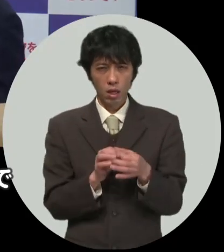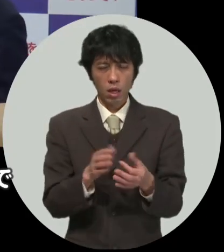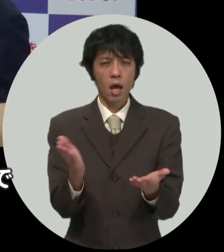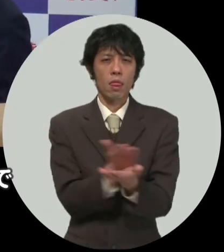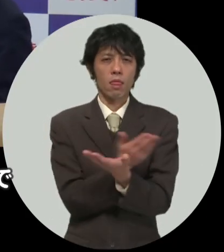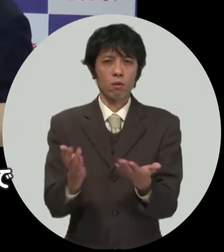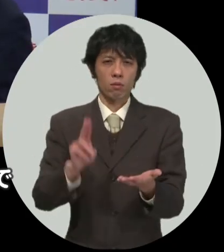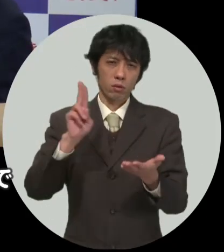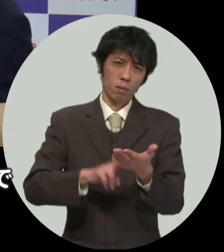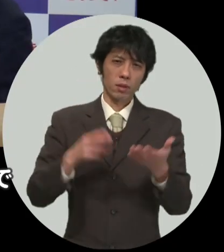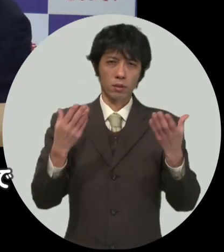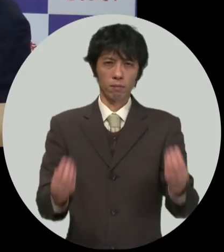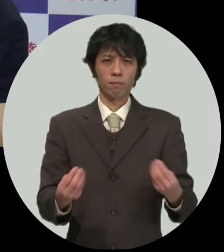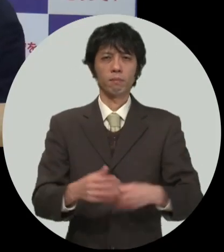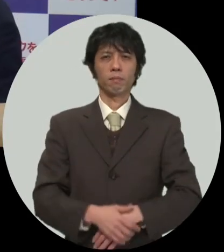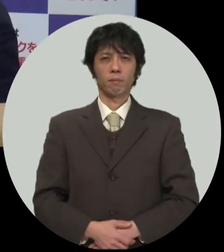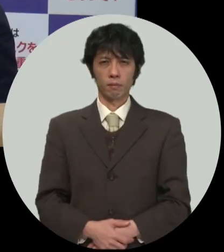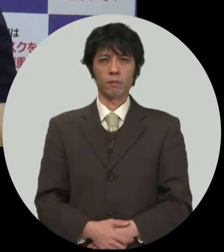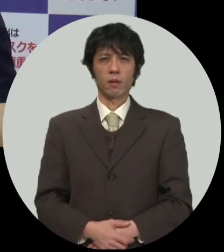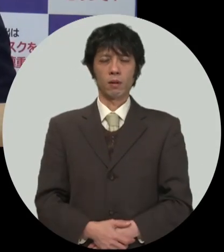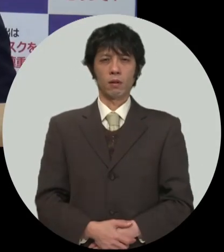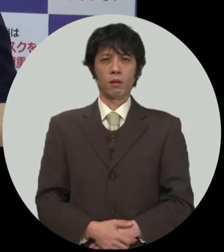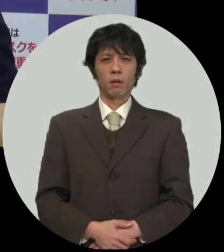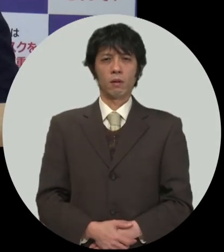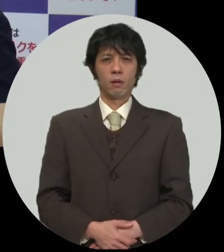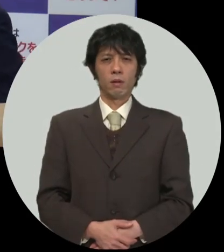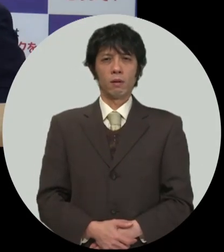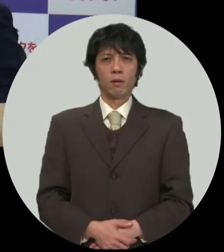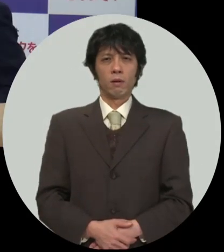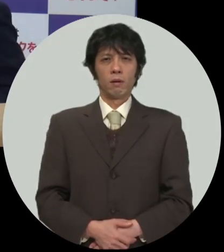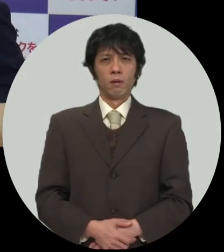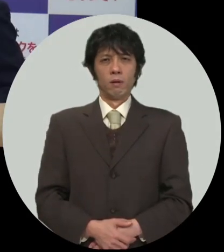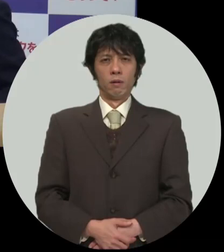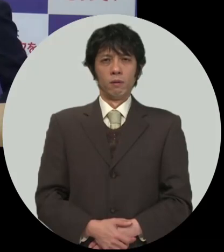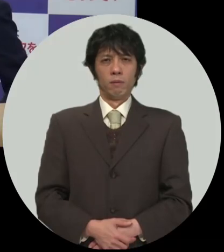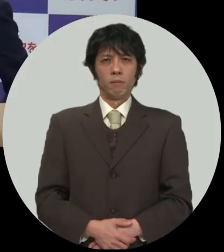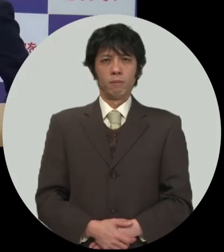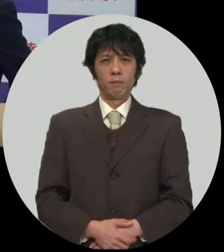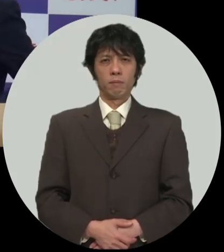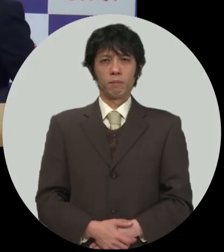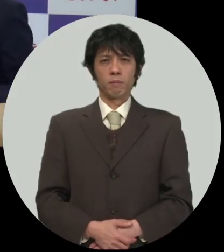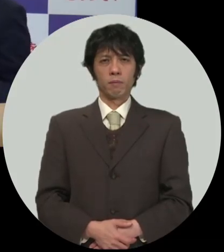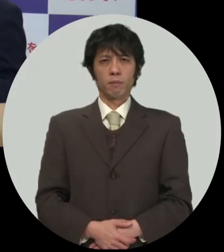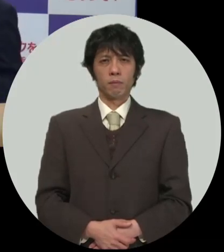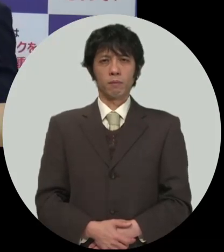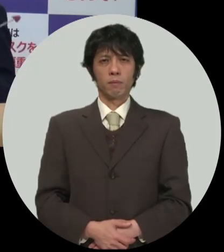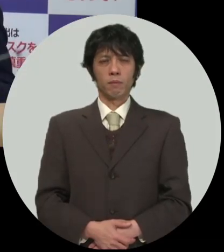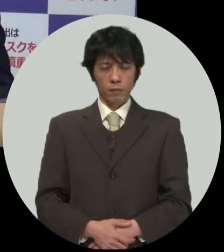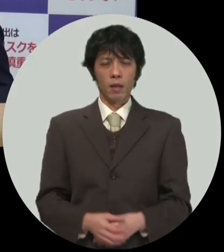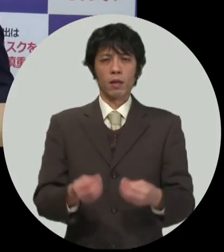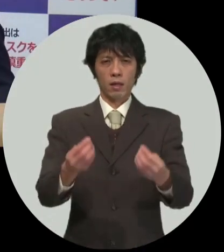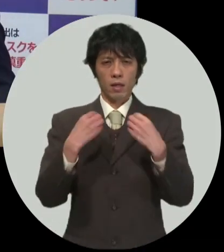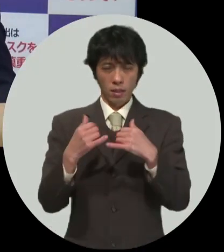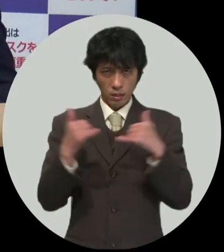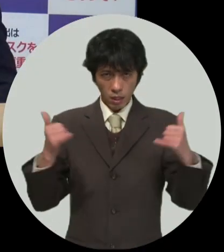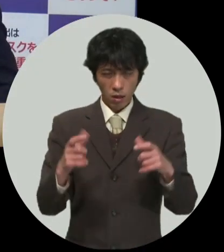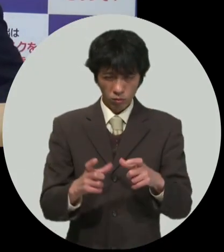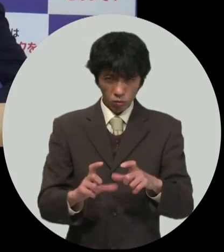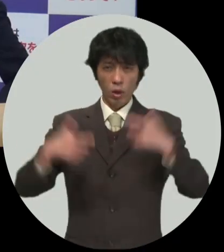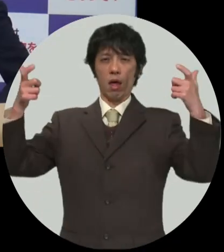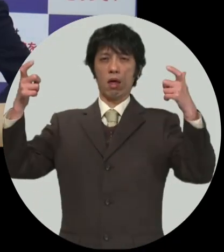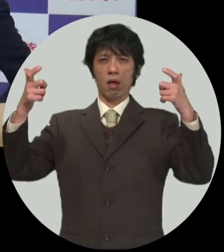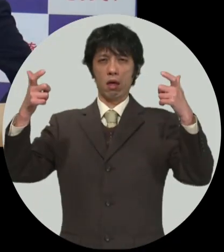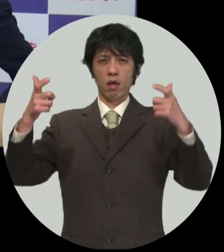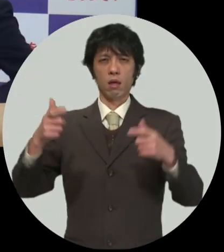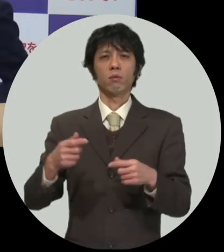。ちょっと長くなりましたけど、それから当然感染者数が急増してまいりますと、